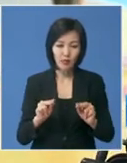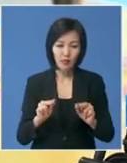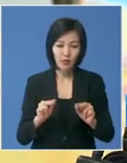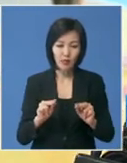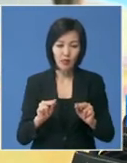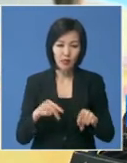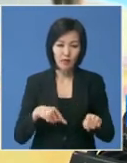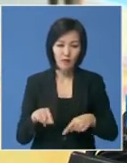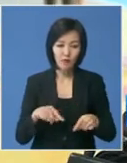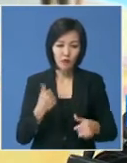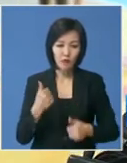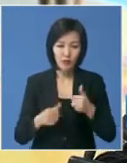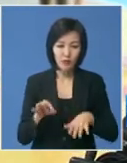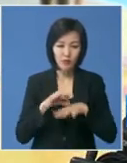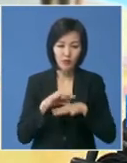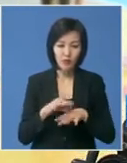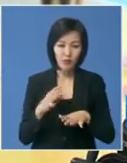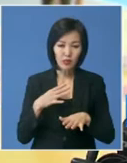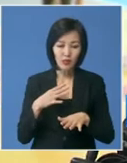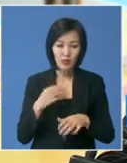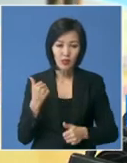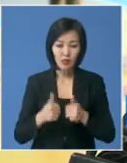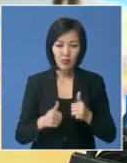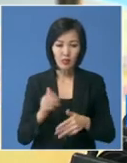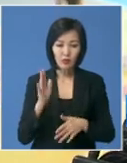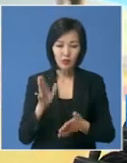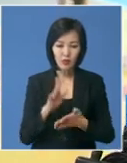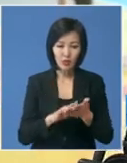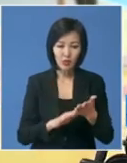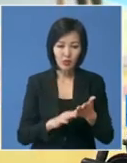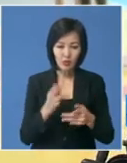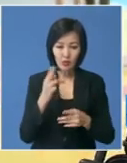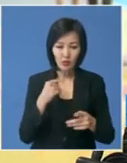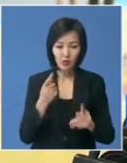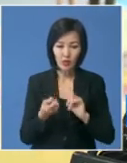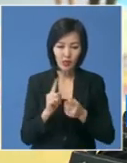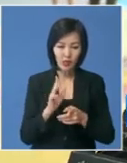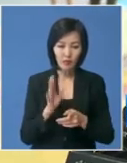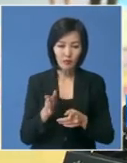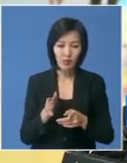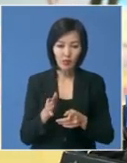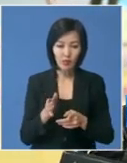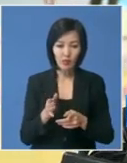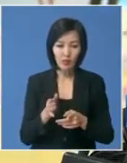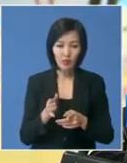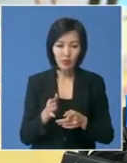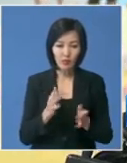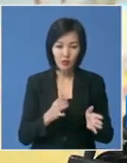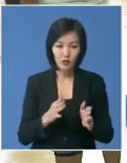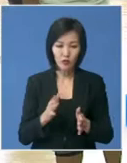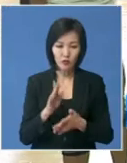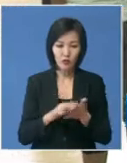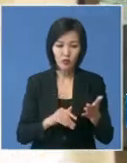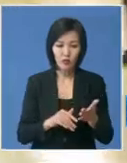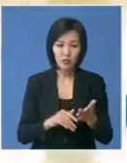үшін жарыс өткіздік. Бұл жарыс бұнымен тоқтамайды және бұл дәстүрге айналмақ, әрі қарай жүйелі түрде өткізіліп тұратын